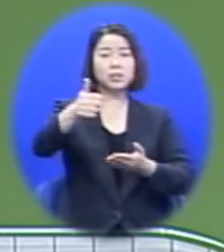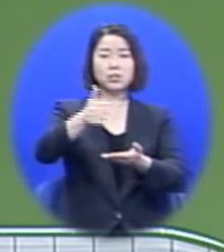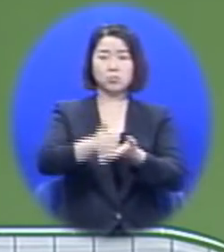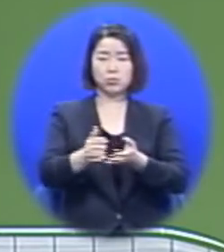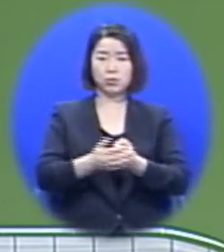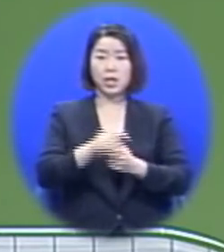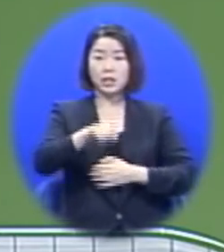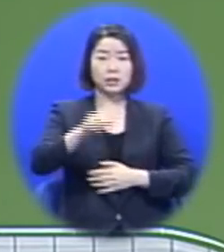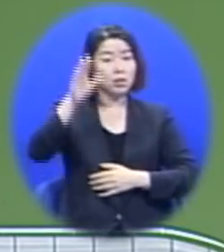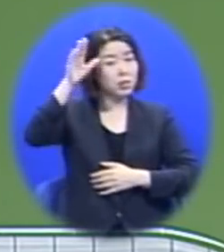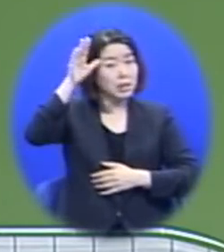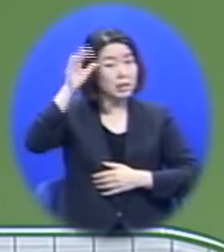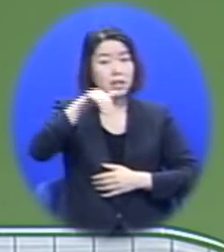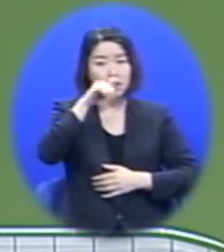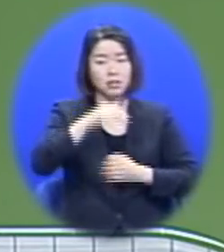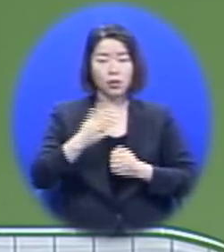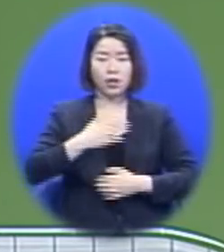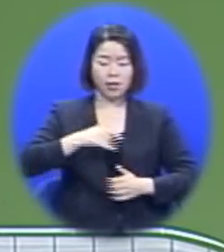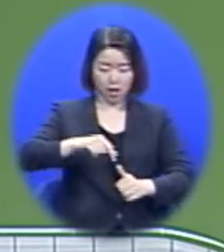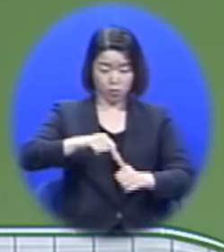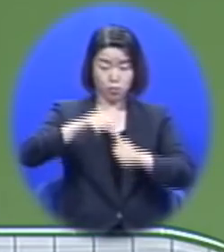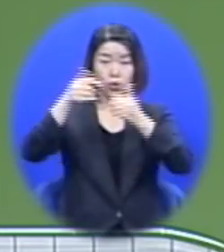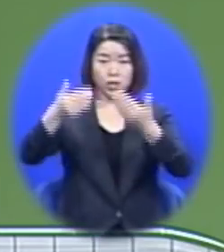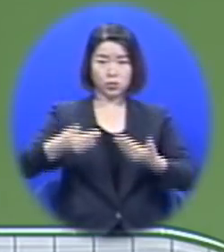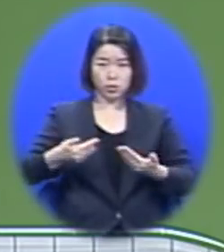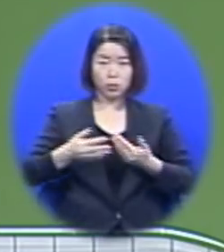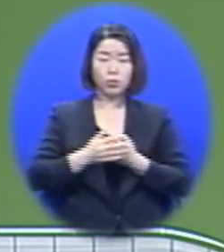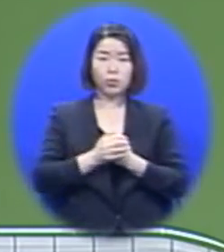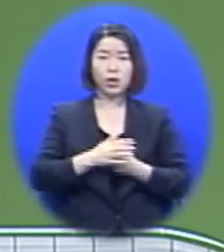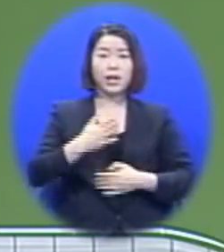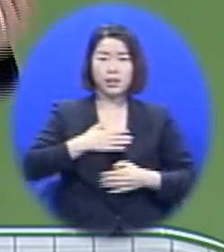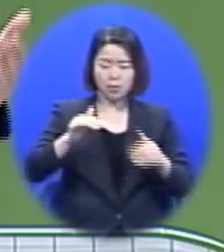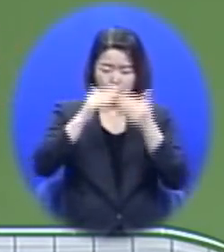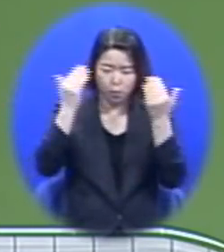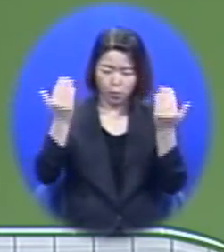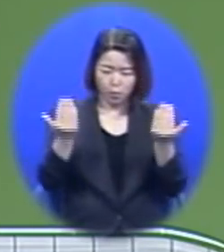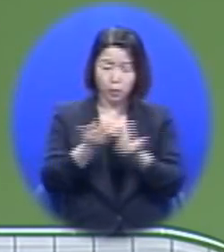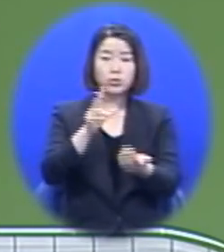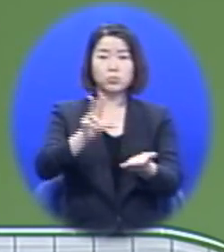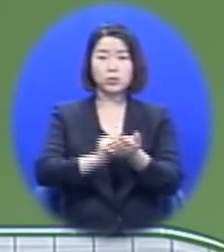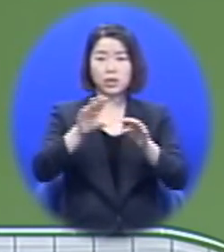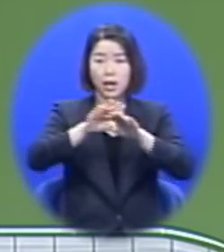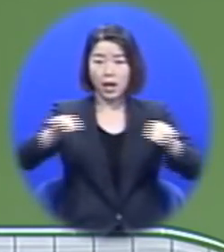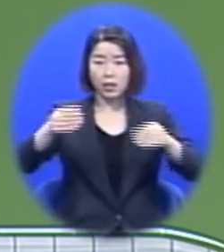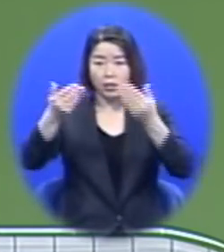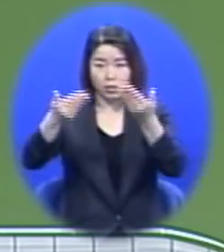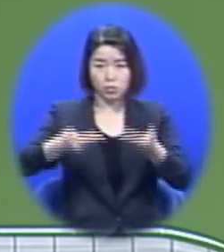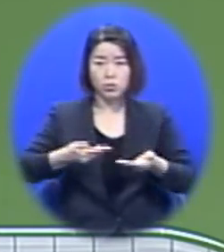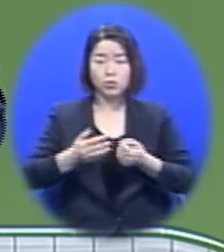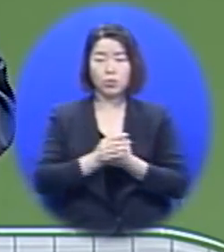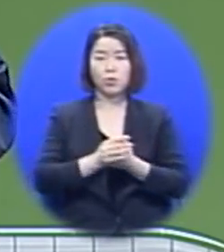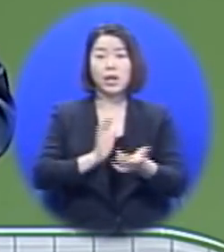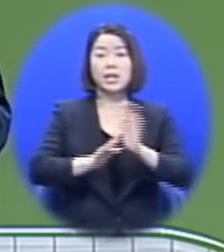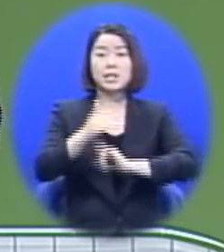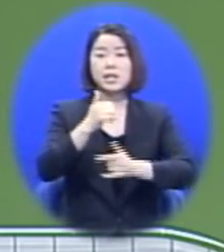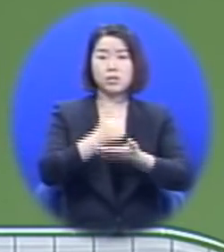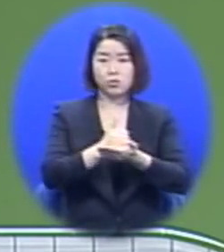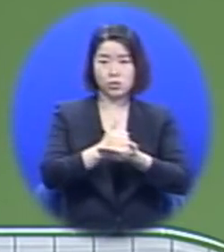그런 기대감이 있어요. 나를 구원하시고 내 모든 문제를 해결해 주시고